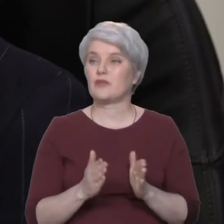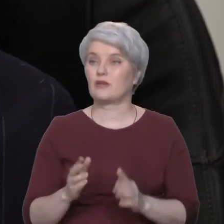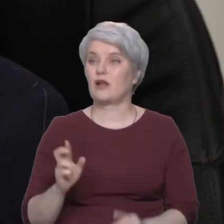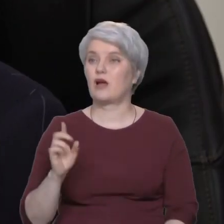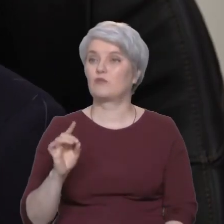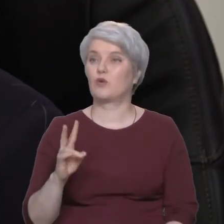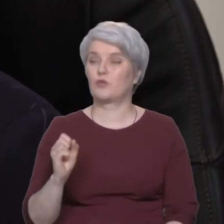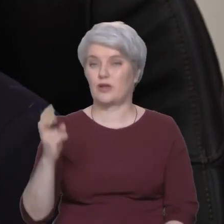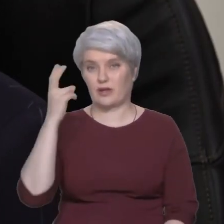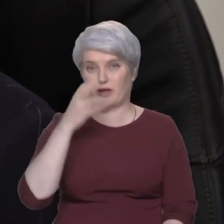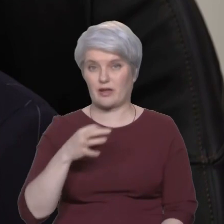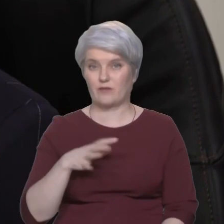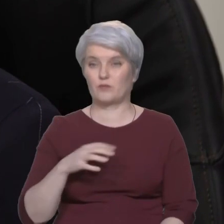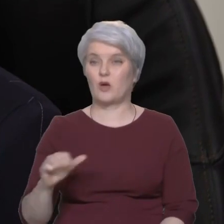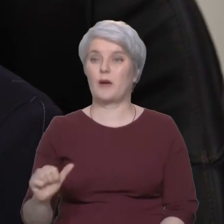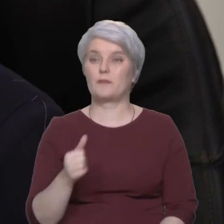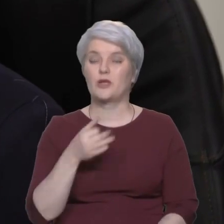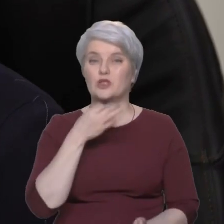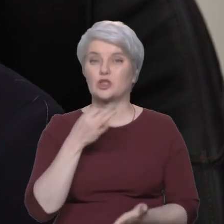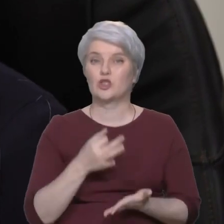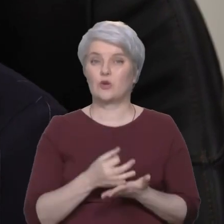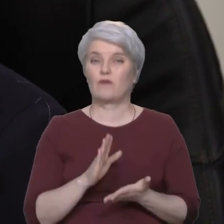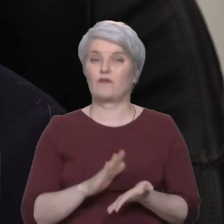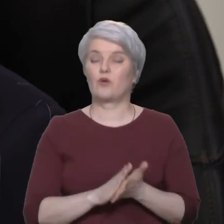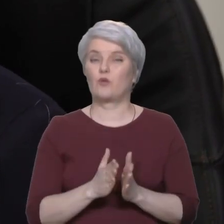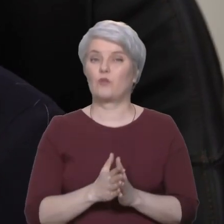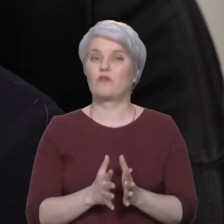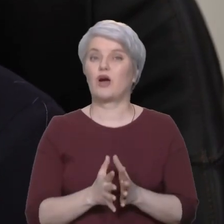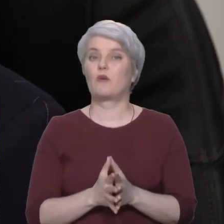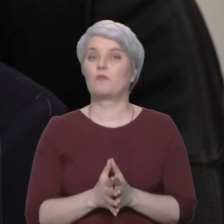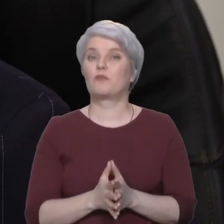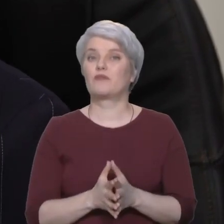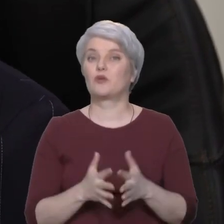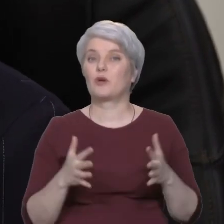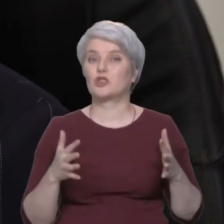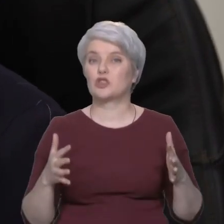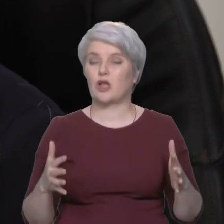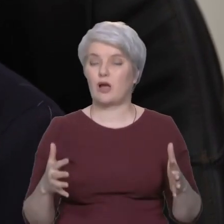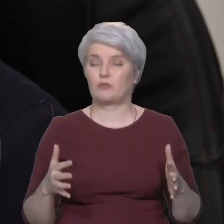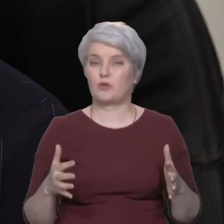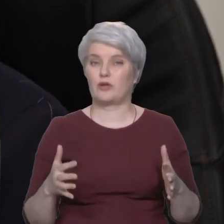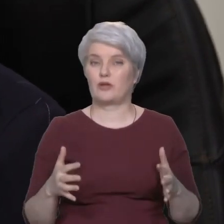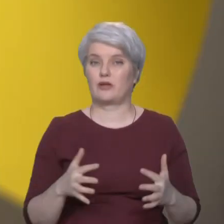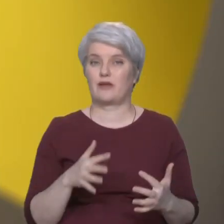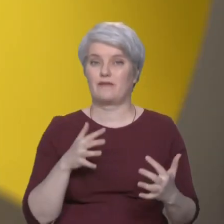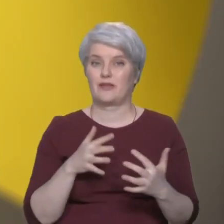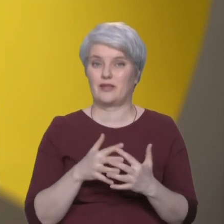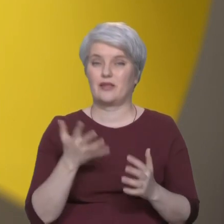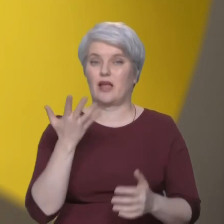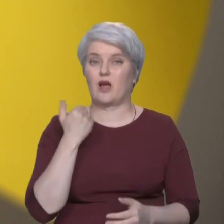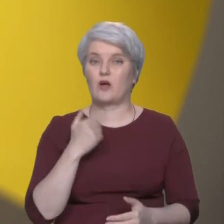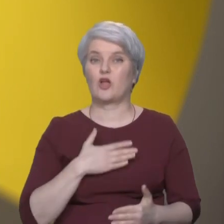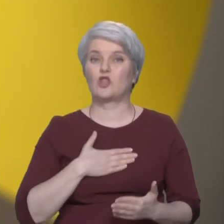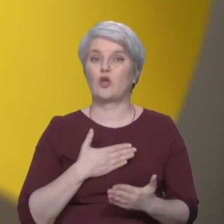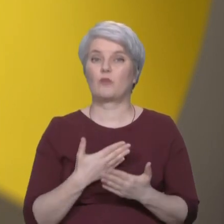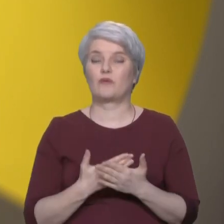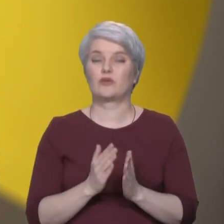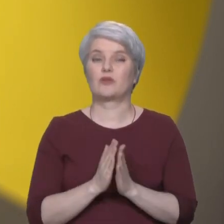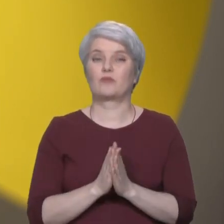Київщині – це був такий перший досвід ваш в умовах повномасштабної війни, коли закликали добровольців